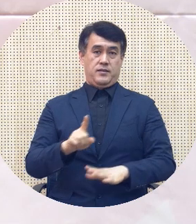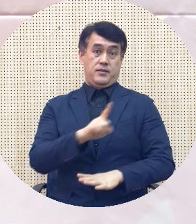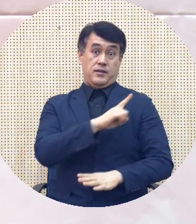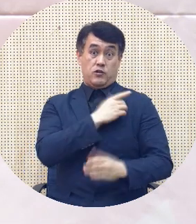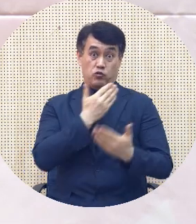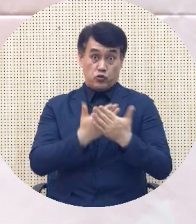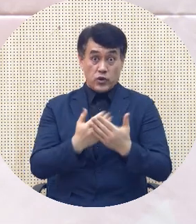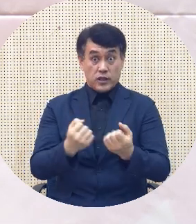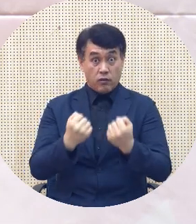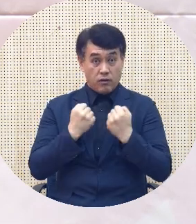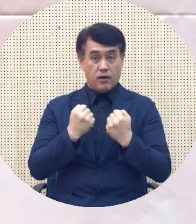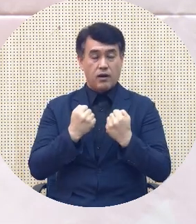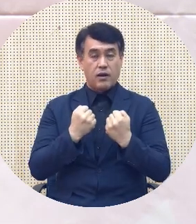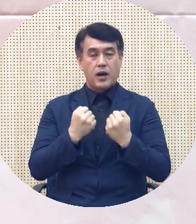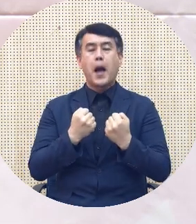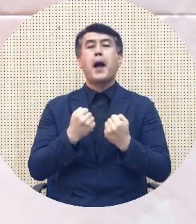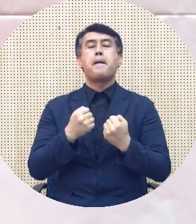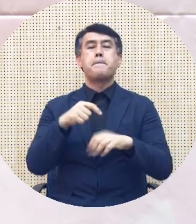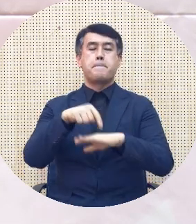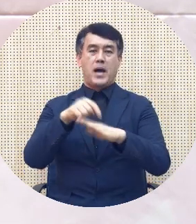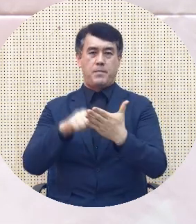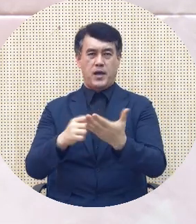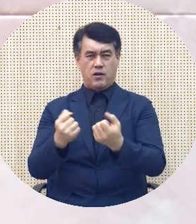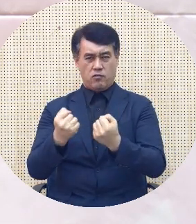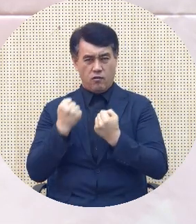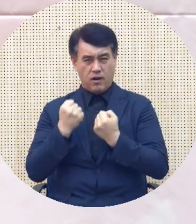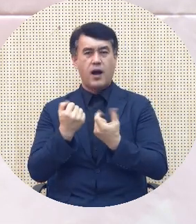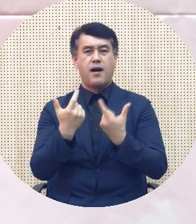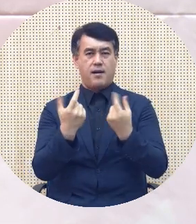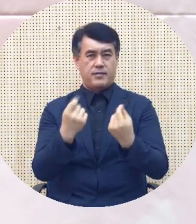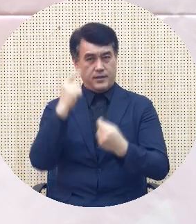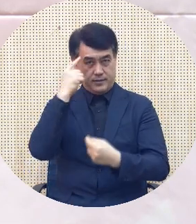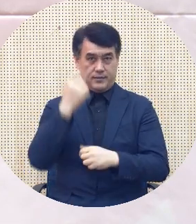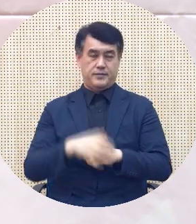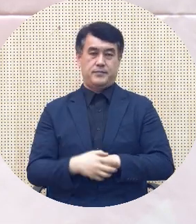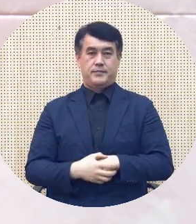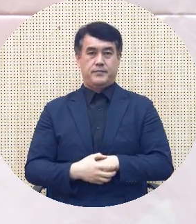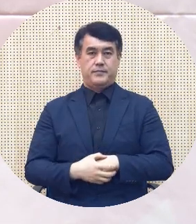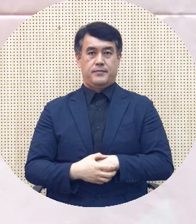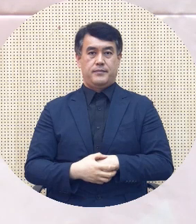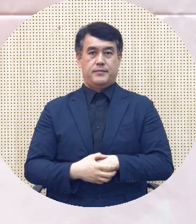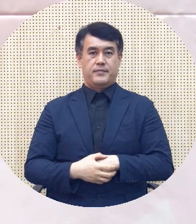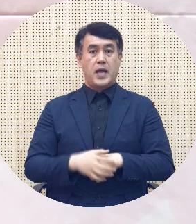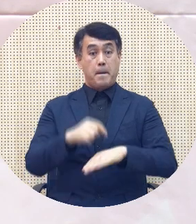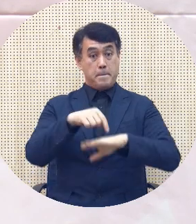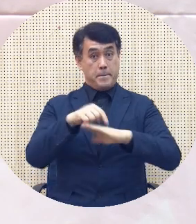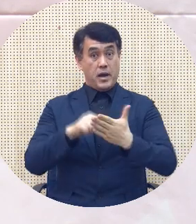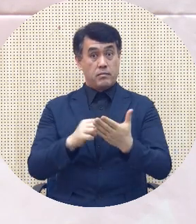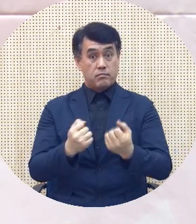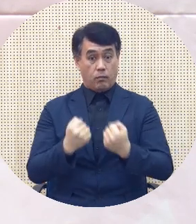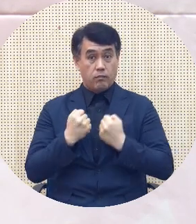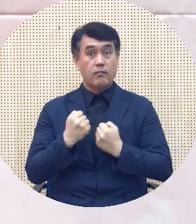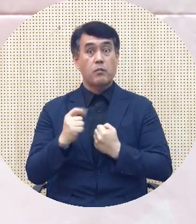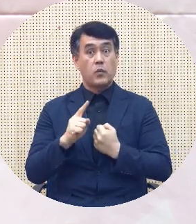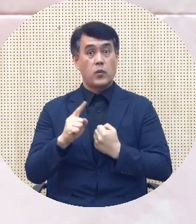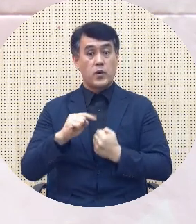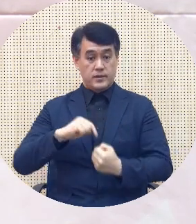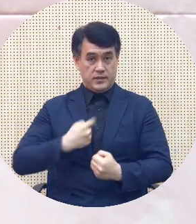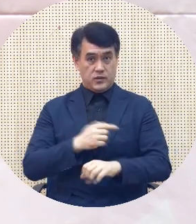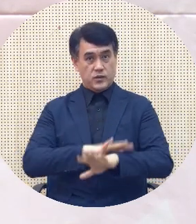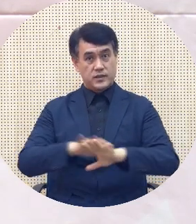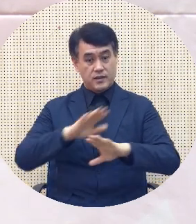중요한 건강이 마음 건강을 뜻하는 것이라고 생각합니다. 마음 건강은 스스로를